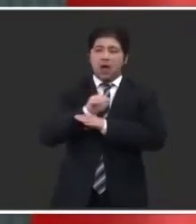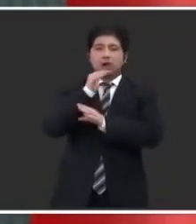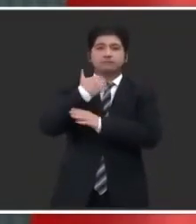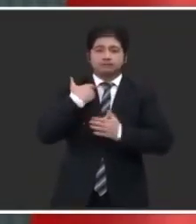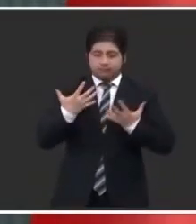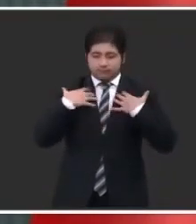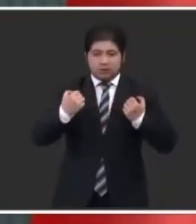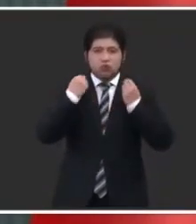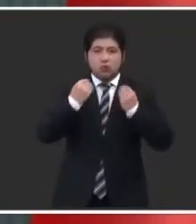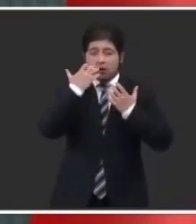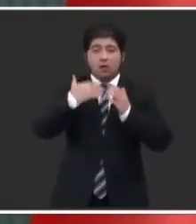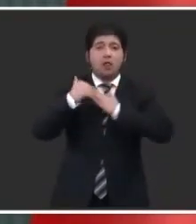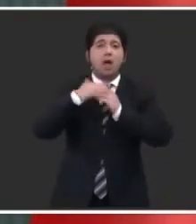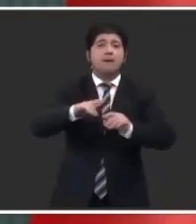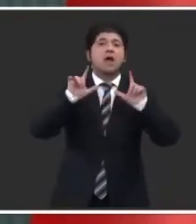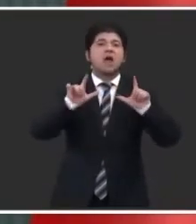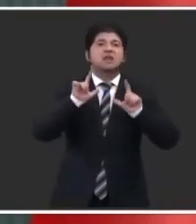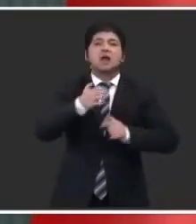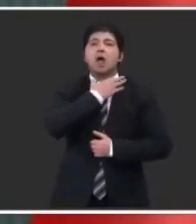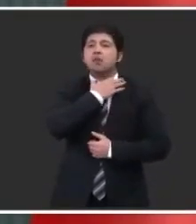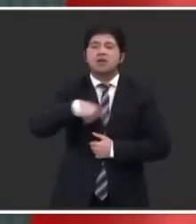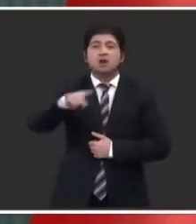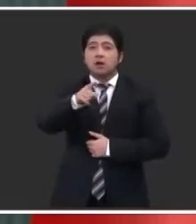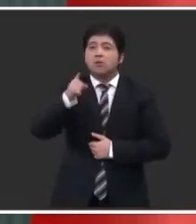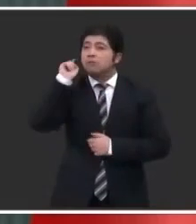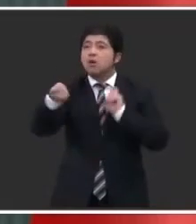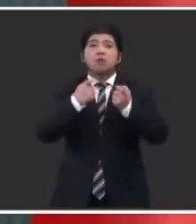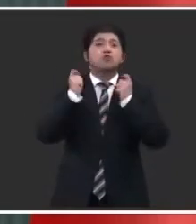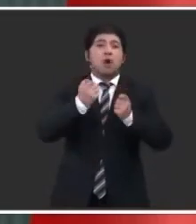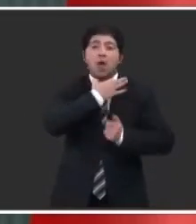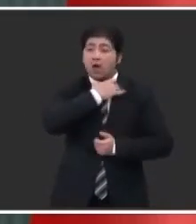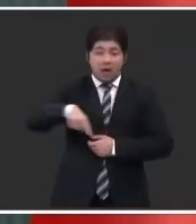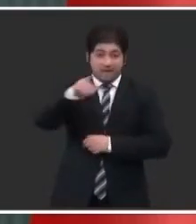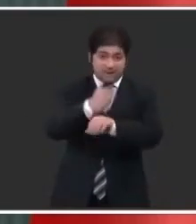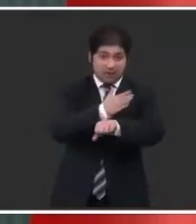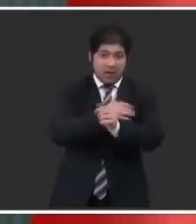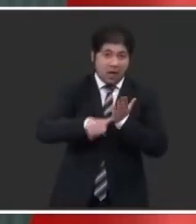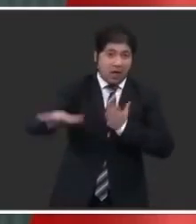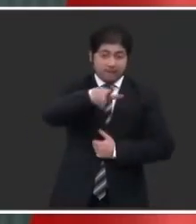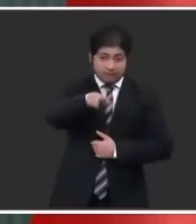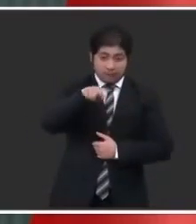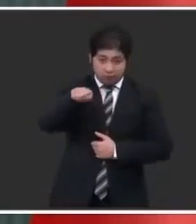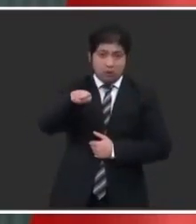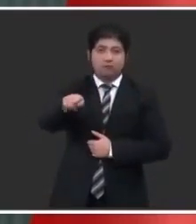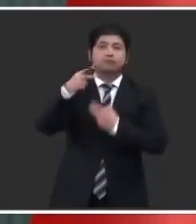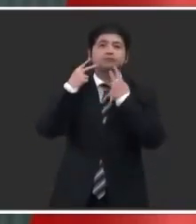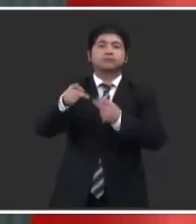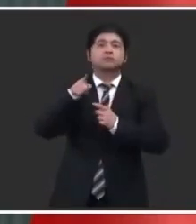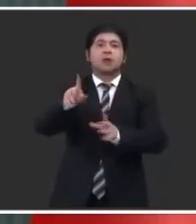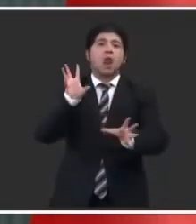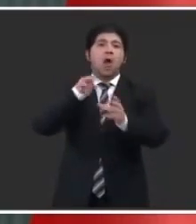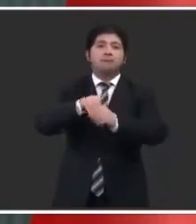için gereken temel ihtiyaç maddelerine ulaşamayan vatandaşlarımıza kendilerine yönelik